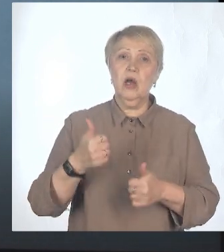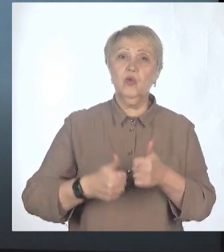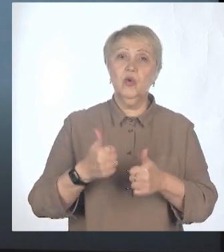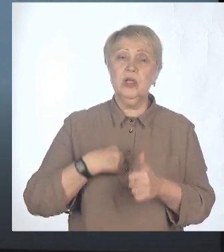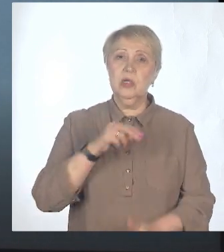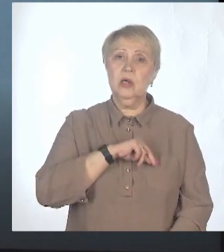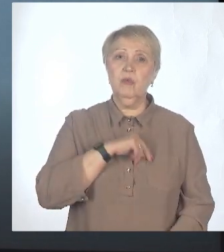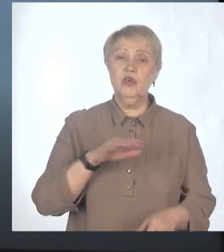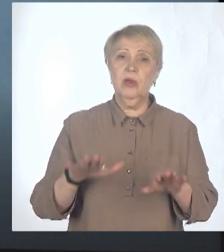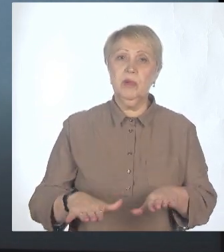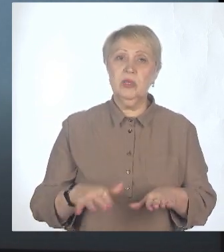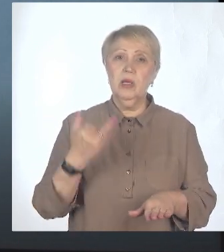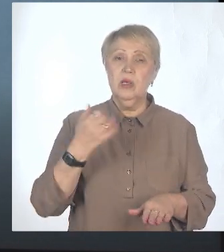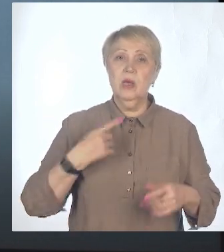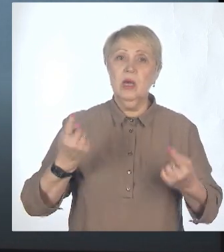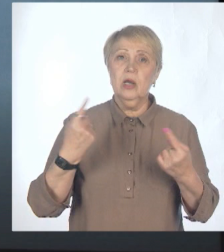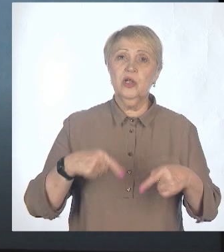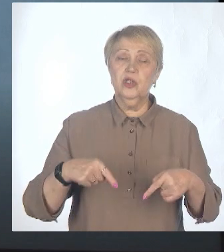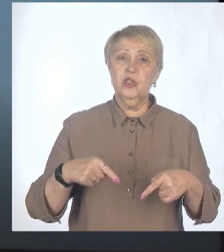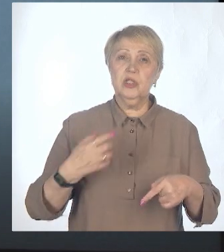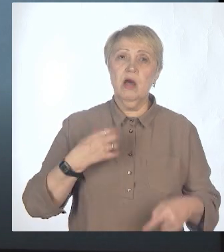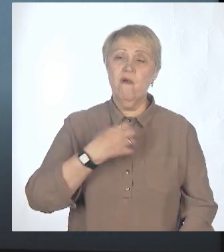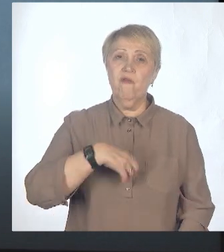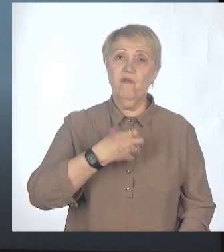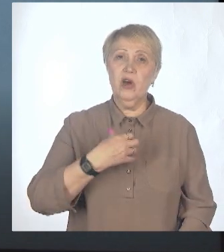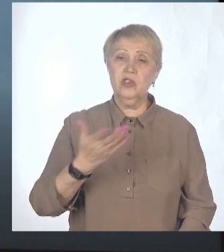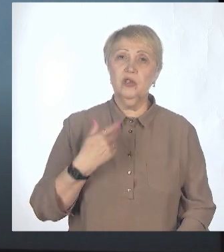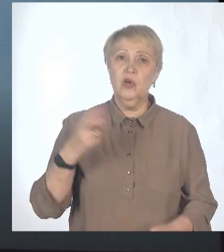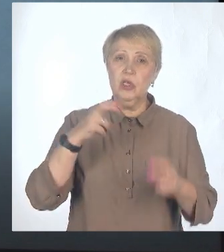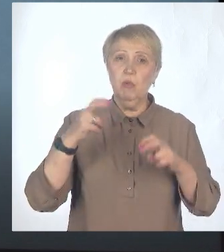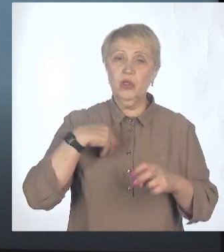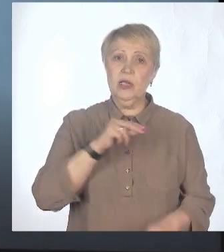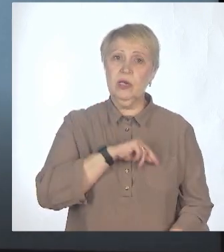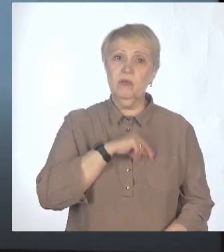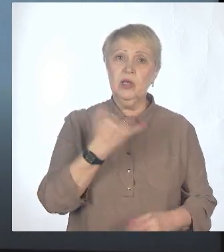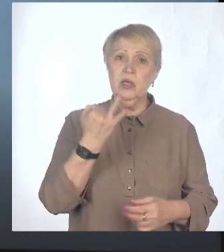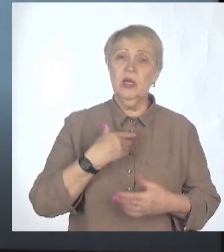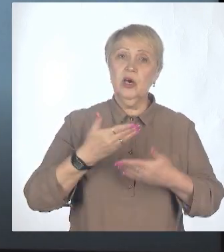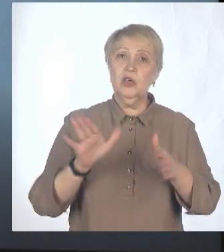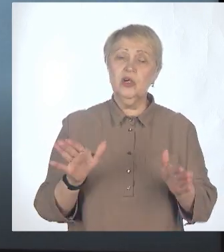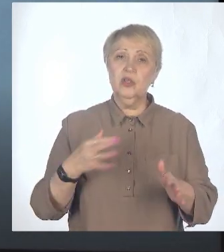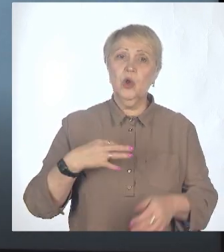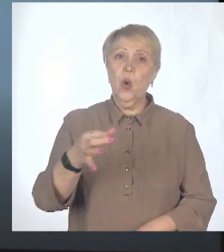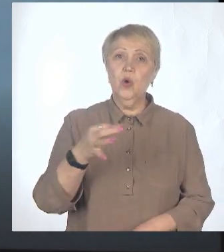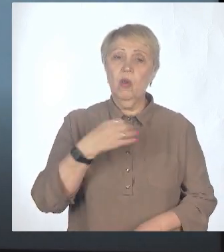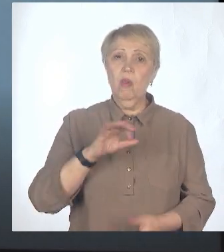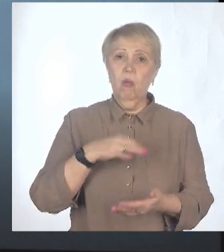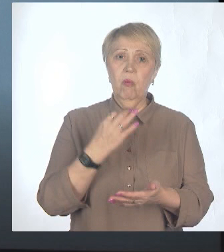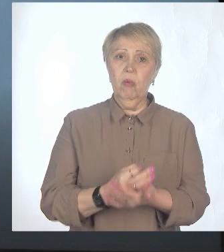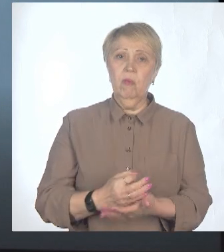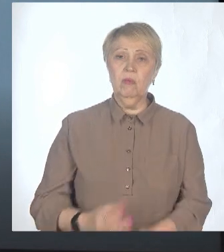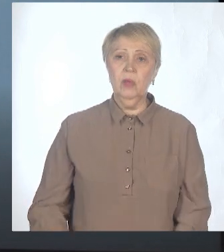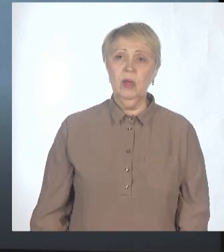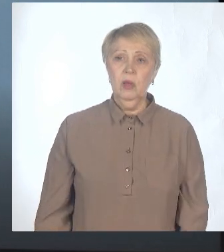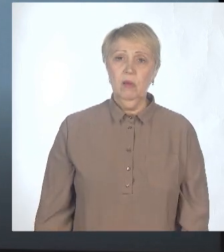поэтому критически важно сфокусироваться на поиске работы и расширять зону ответственности, если человек трудоустроен